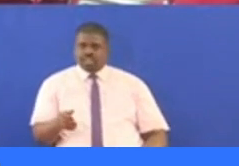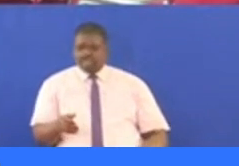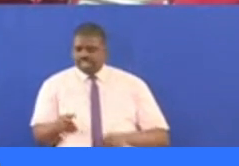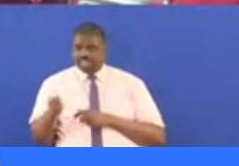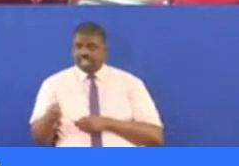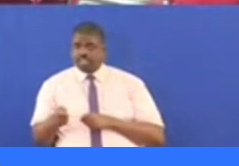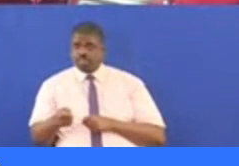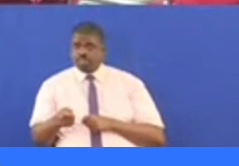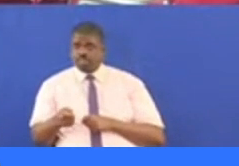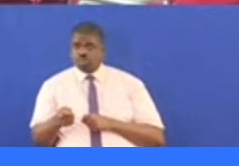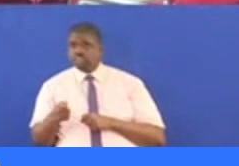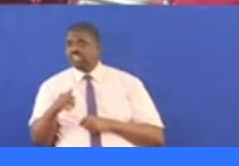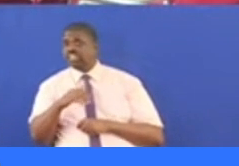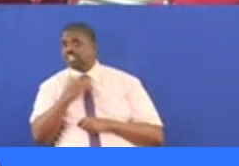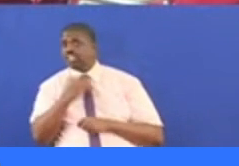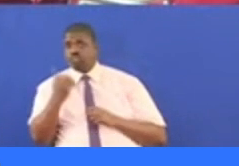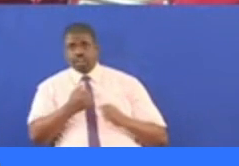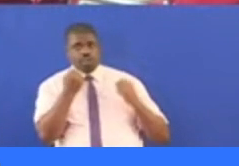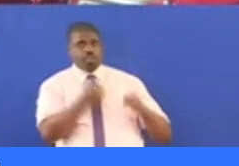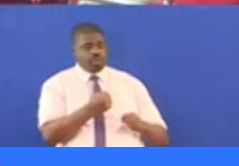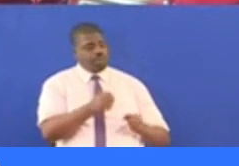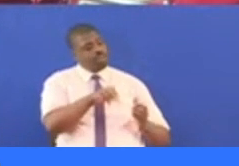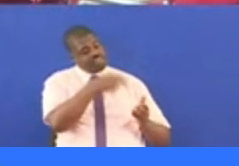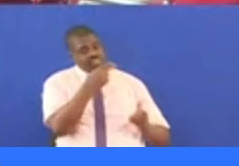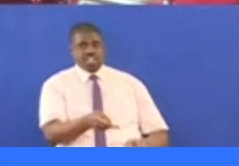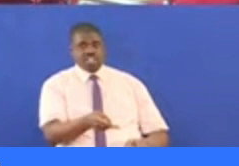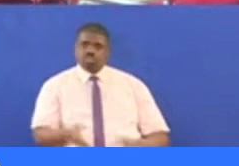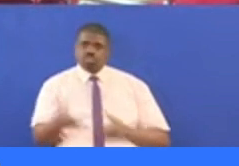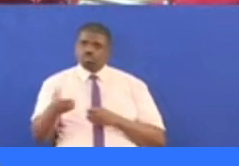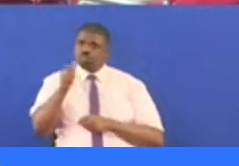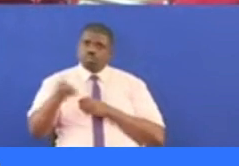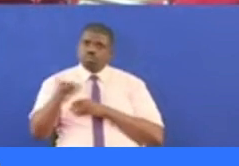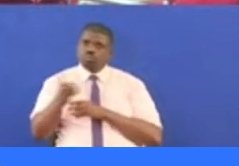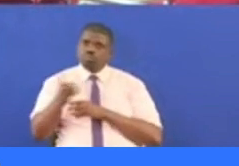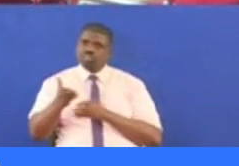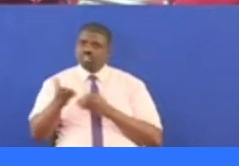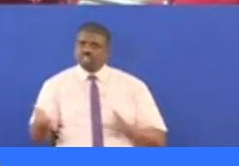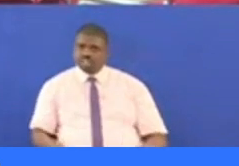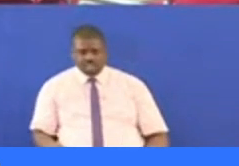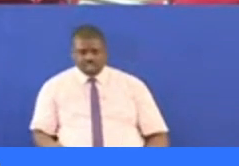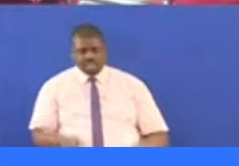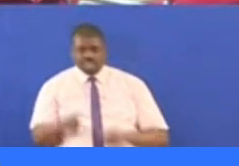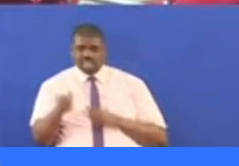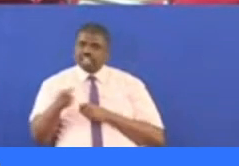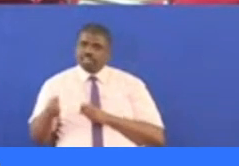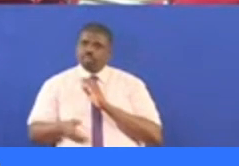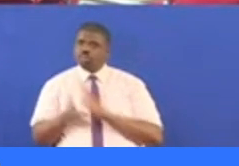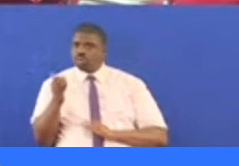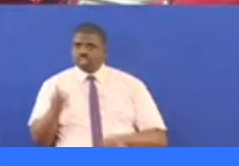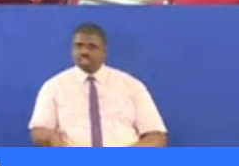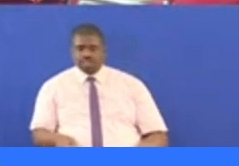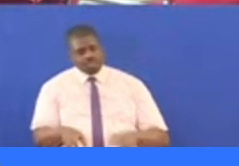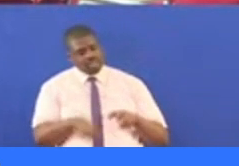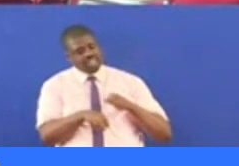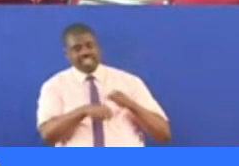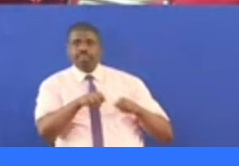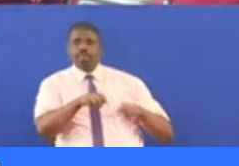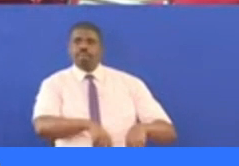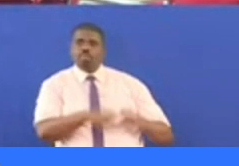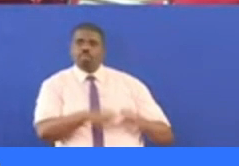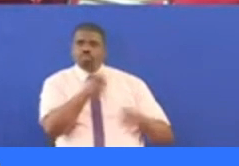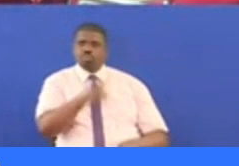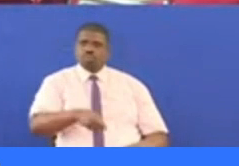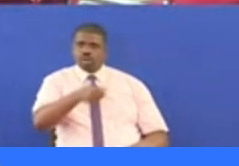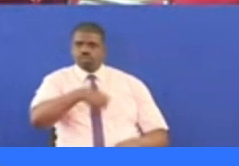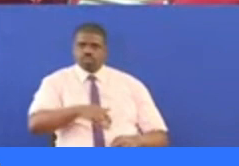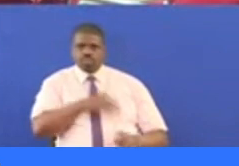hivyo kilifeli kwa sababu tulikuwa tunachukua watu ambao sio wahusika. Juzi kulikuwa na kilimo kwanza, imeletwa matrekta mabovu, watu wetu wakawa